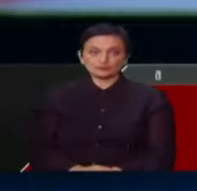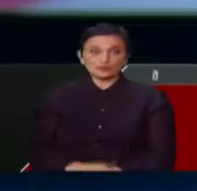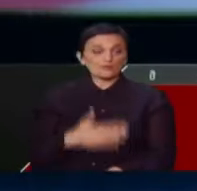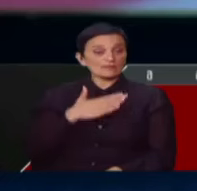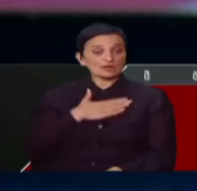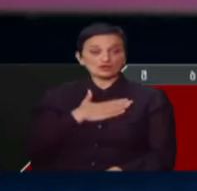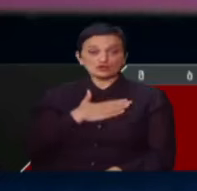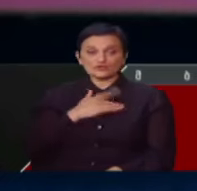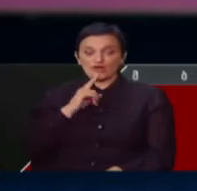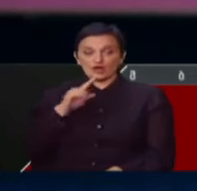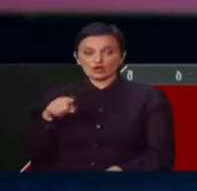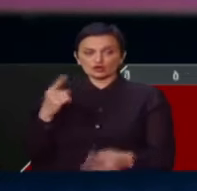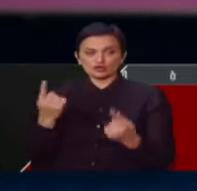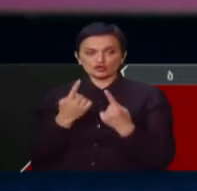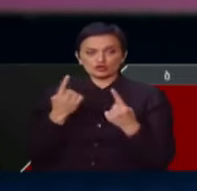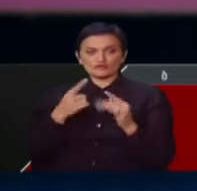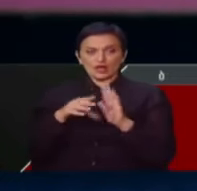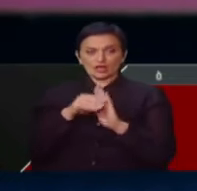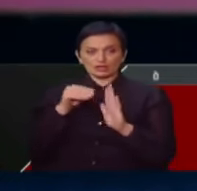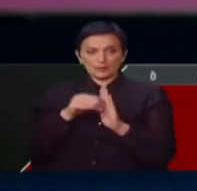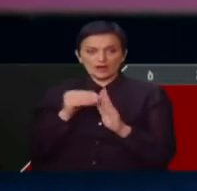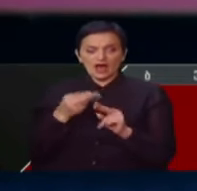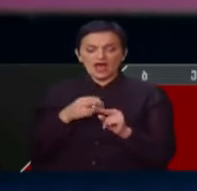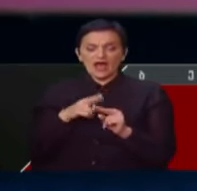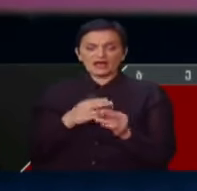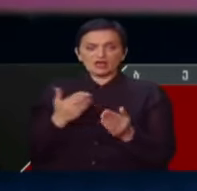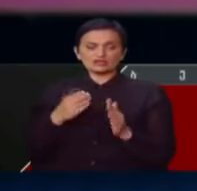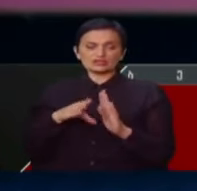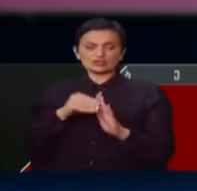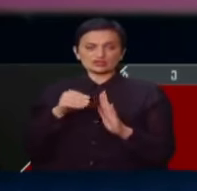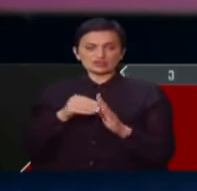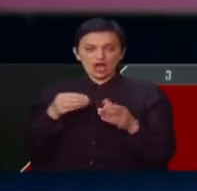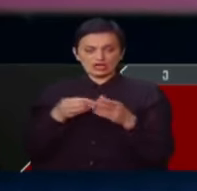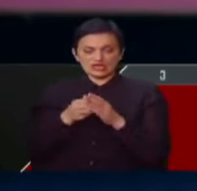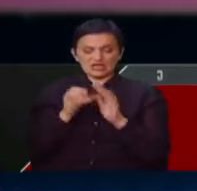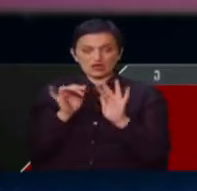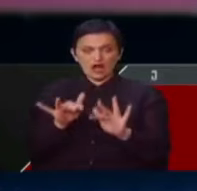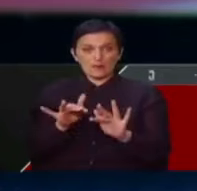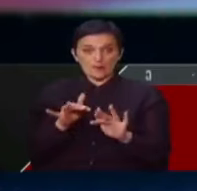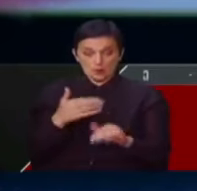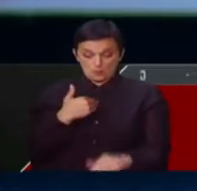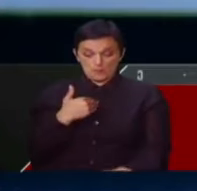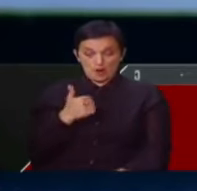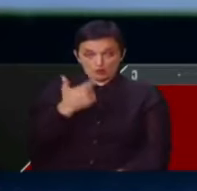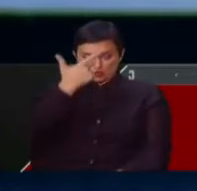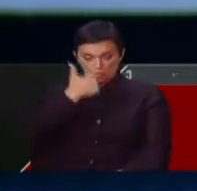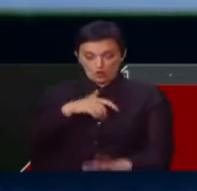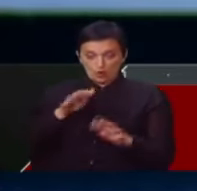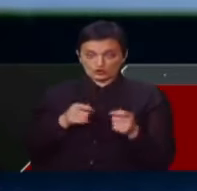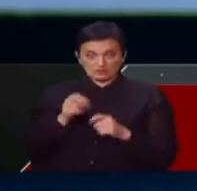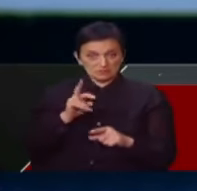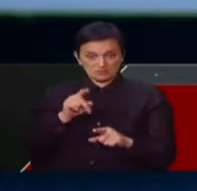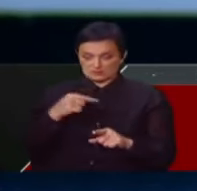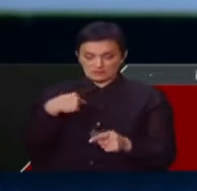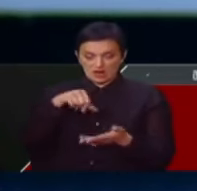ჩვენ არ გვექნება ჩვეულებრივი არჩევნები. ეს არ არის რაღაცა საარჩევნო კამპანია თუ არა, მე როგორც პრეზიდენტი აქ არ